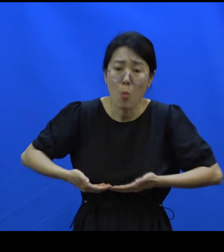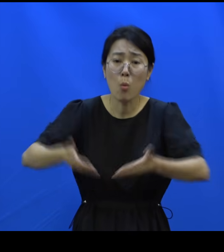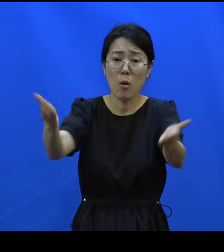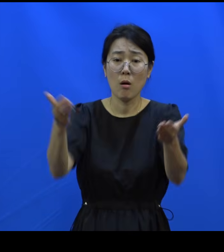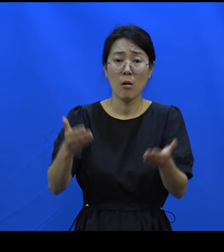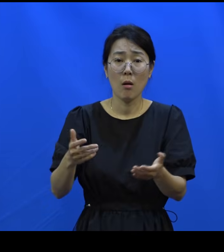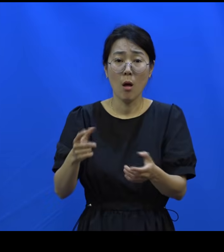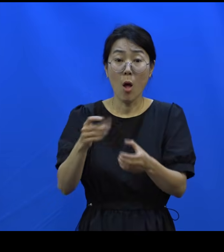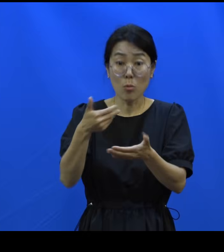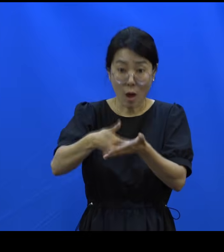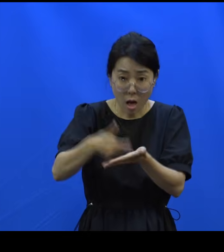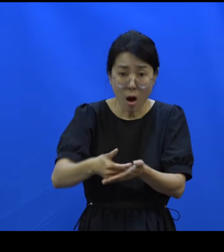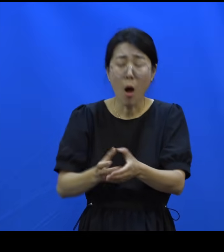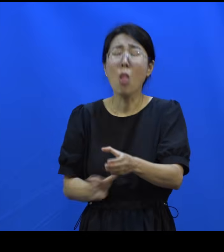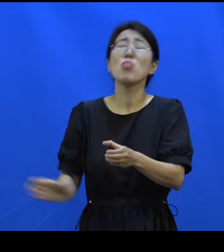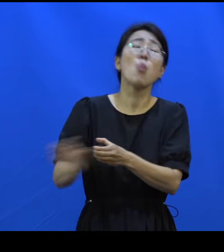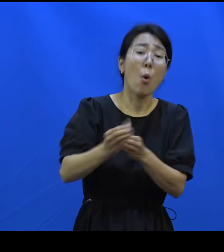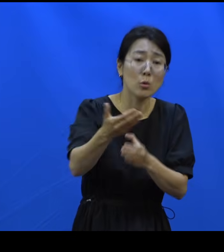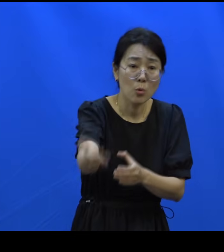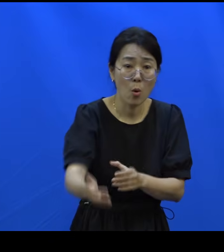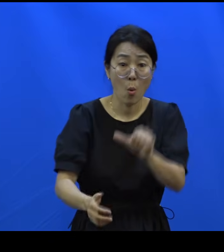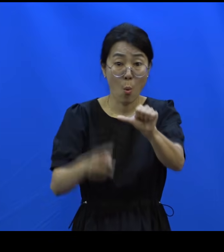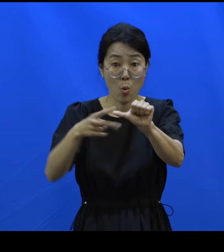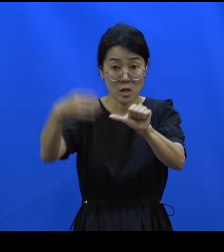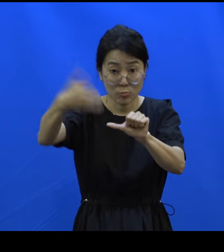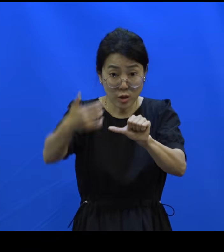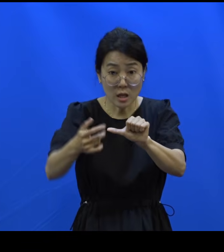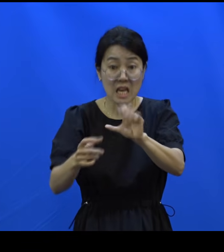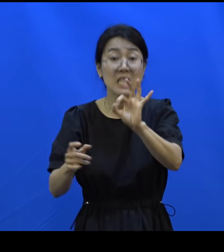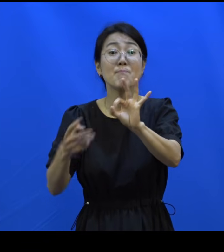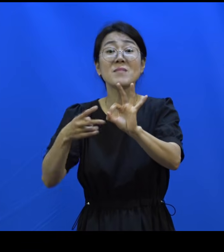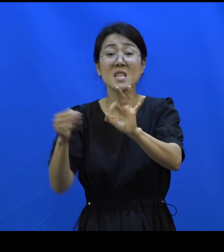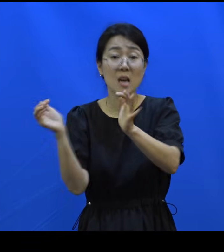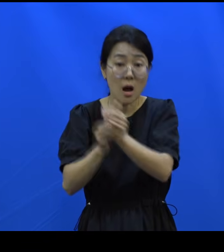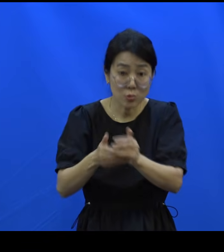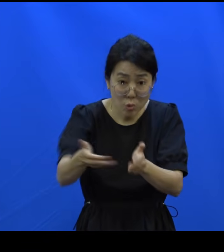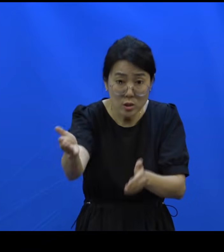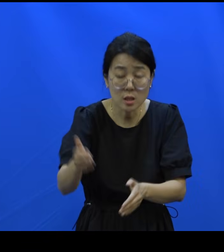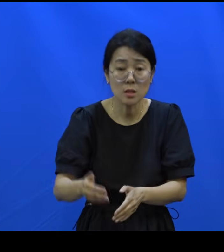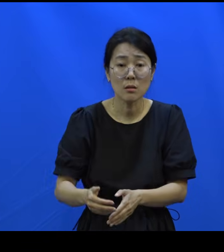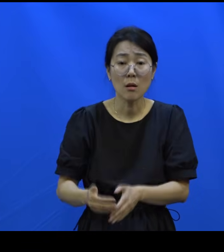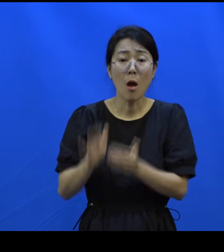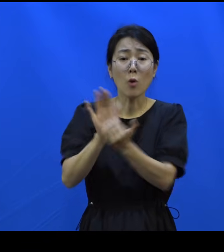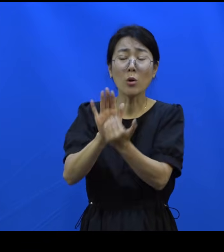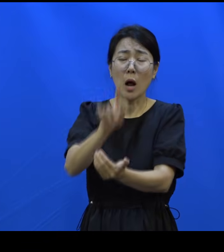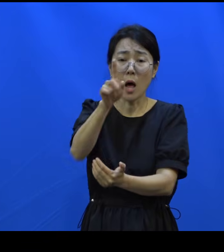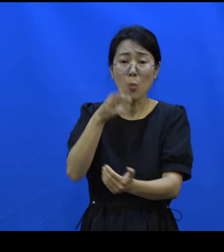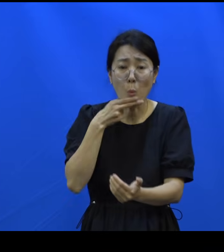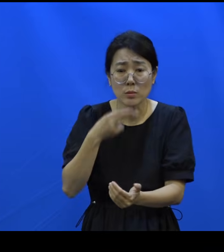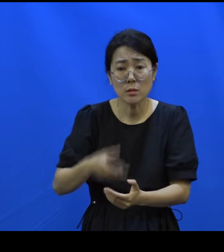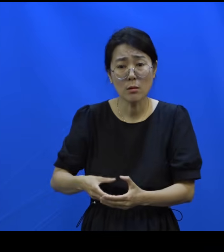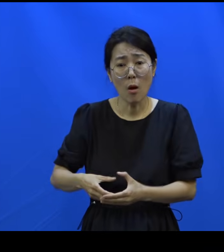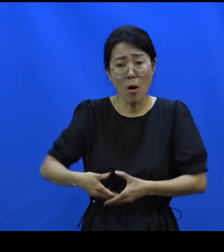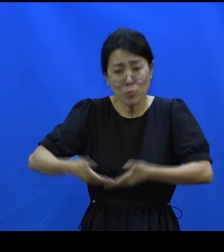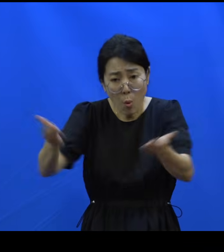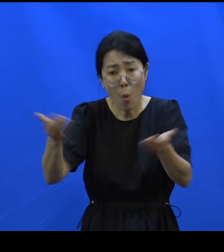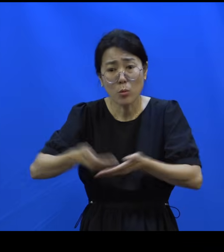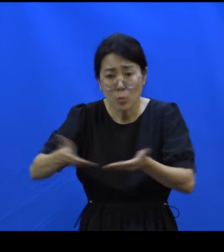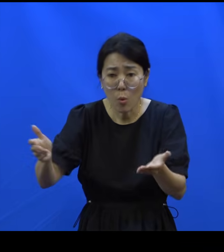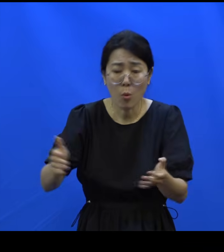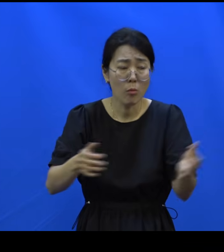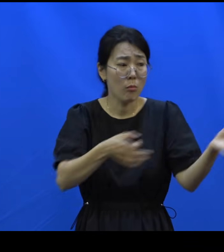그 돈까지 주지? 오리지를 갈라는데 심리를 가지? 꾸꾸저 하는 대로 어떻게 주지? 저 사람들 뭐야? 근데 여러분, 그것이 어느